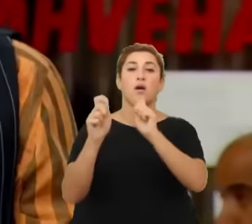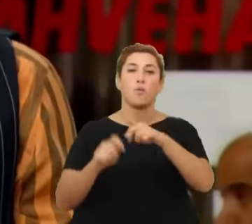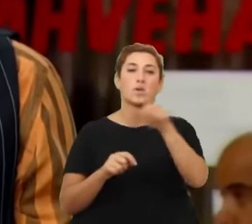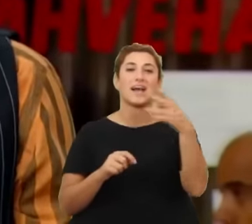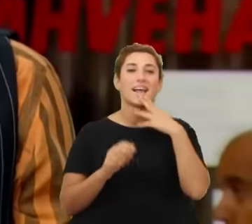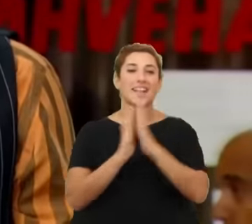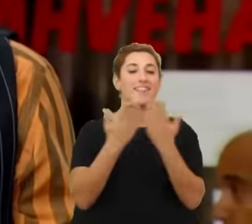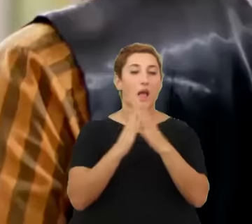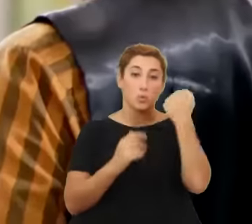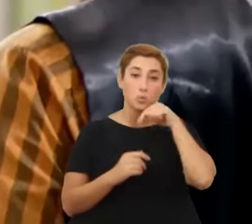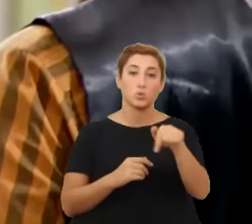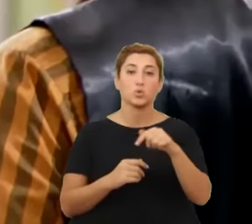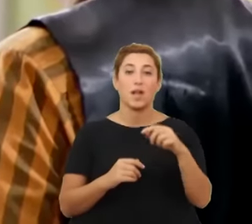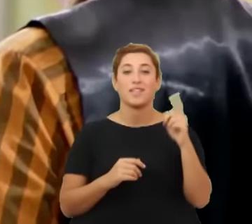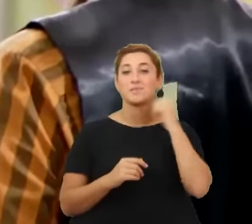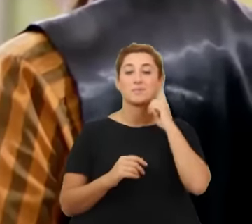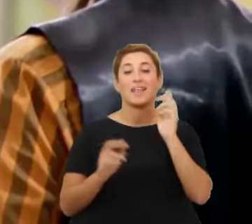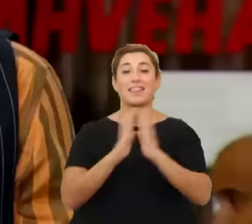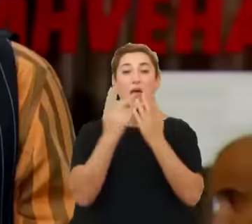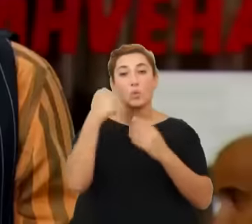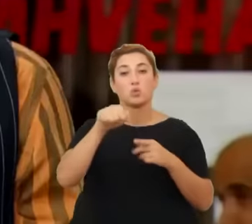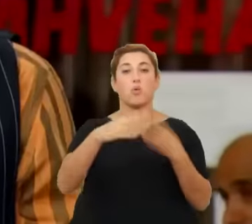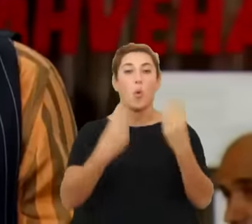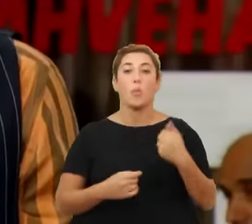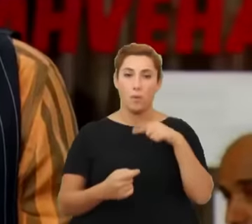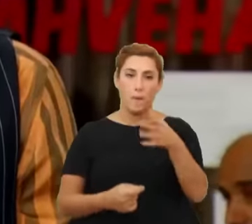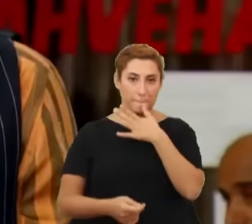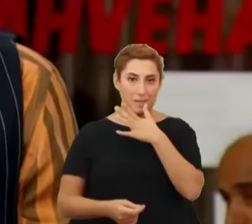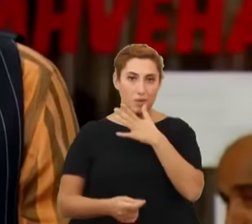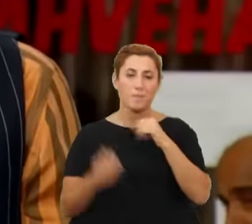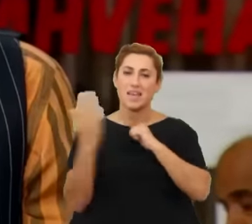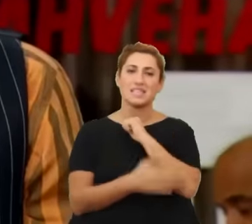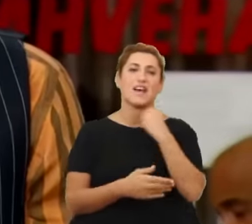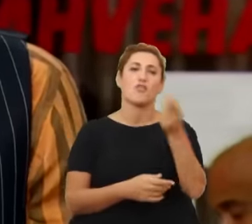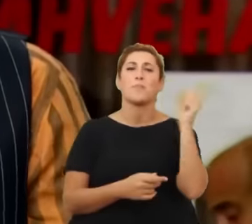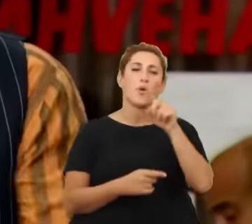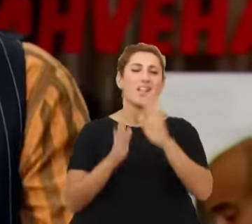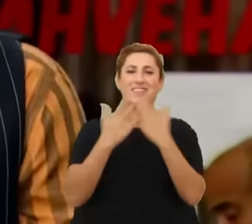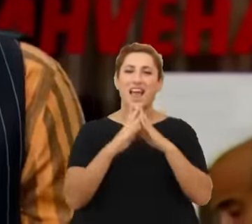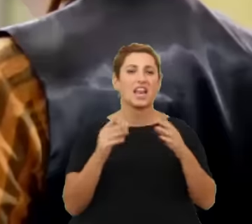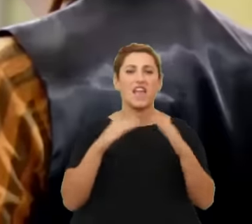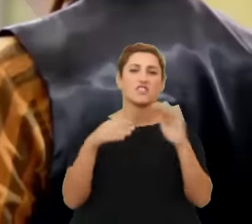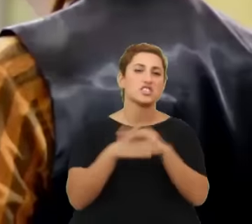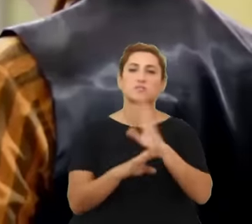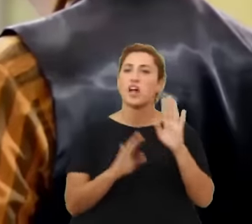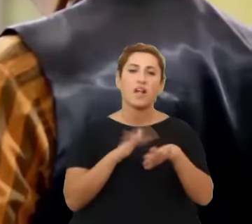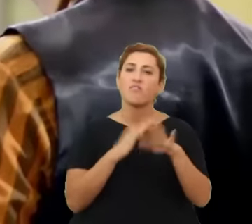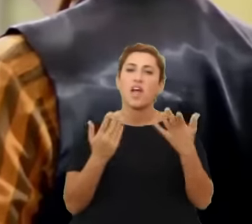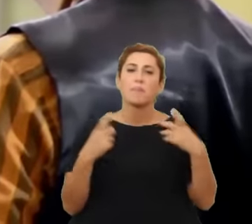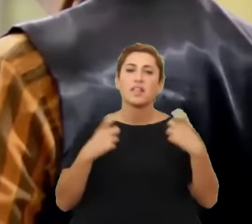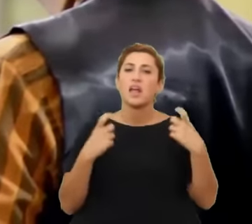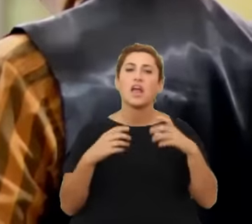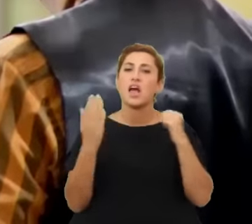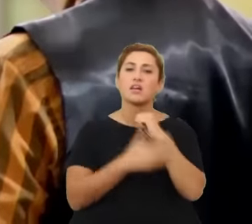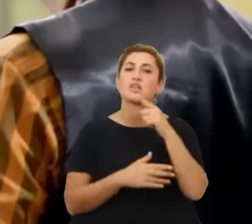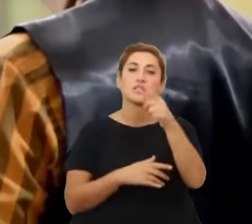senin o kadın dergilerinin yüzünden. Magazin dergilerinin yüzünden oluyor ben bunu biliyorum. Yasaklıyorum sana. Bir daha o dergiler eve girmeyecek. Aa niyeymiş? Niye